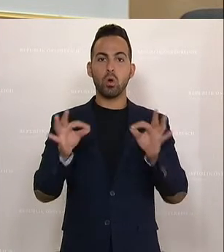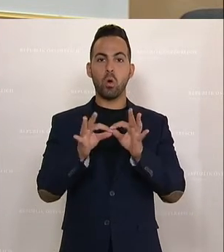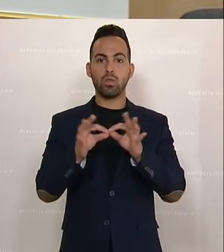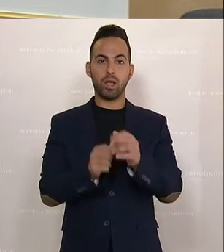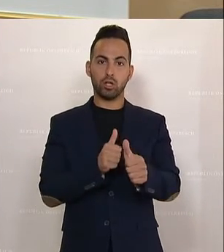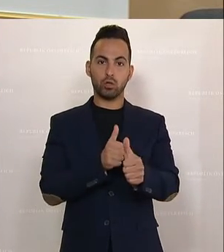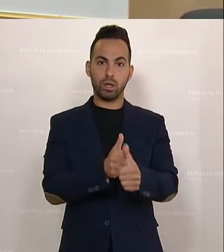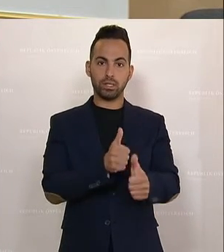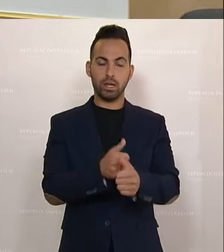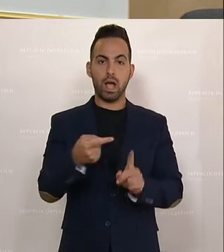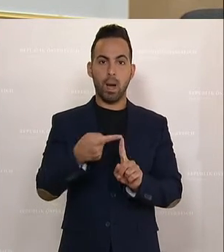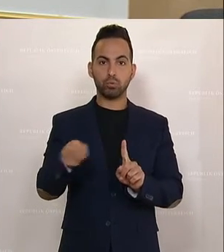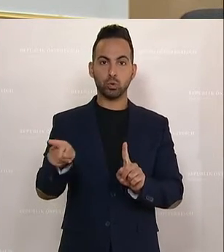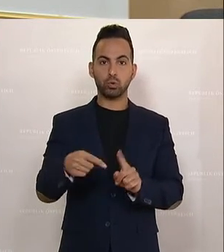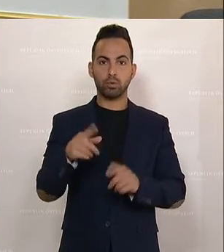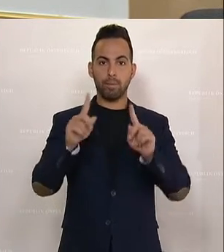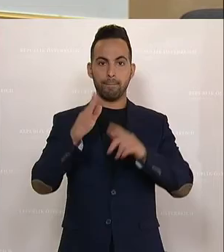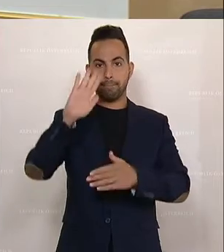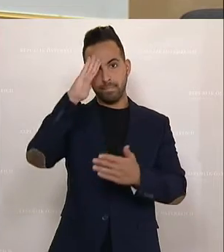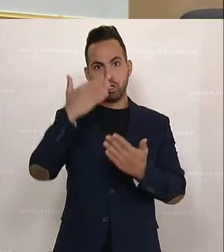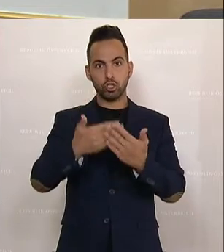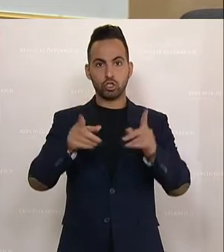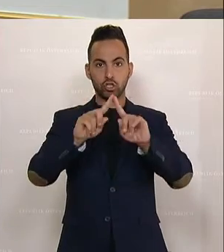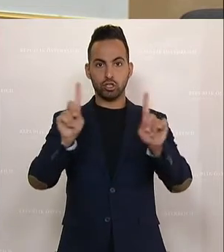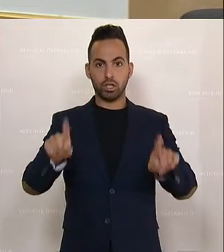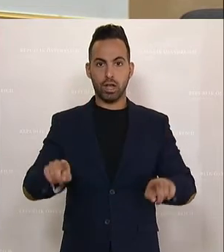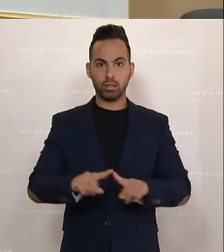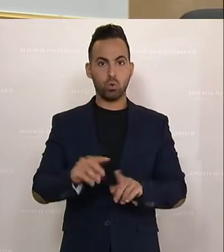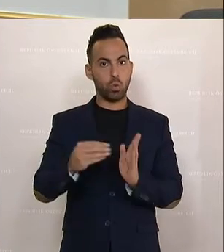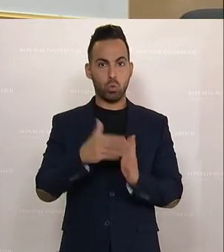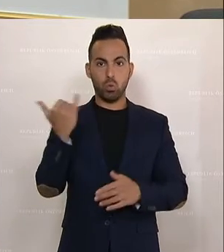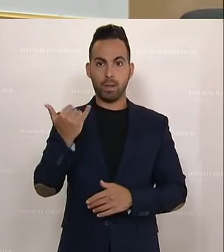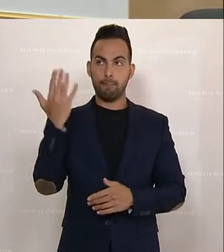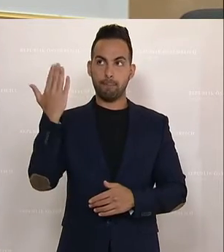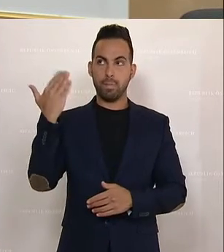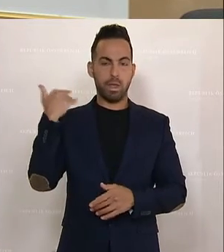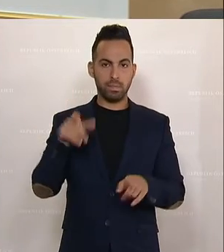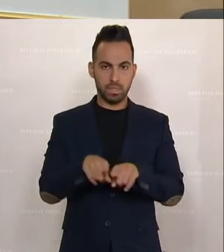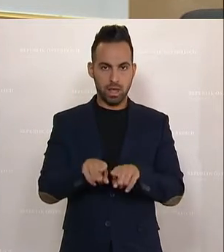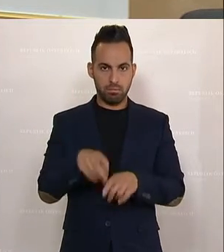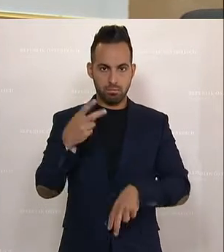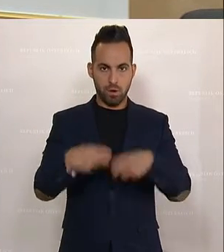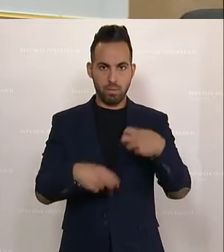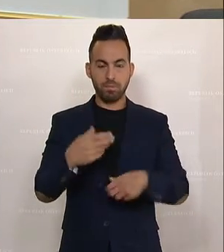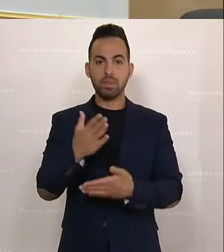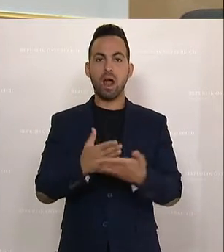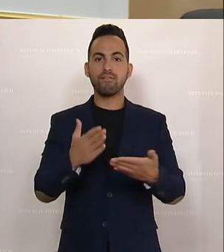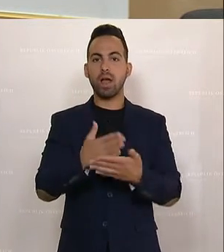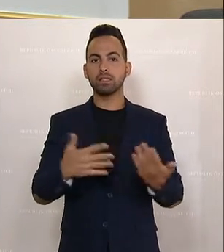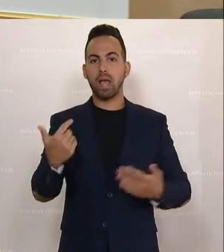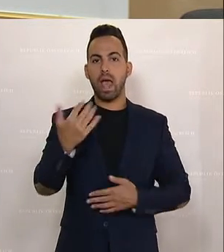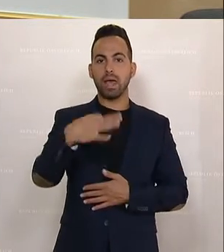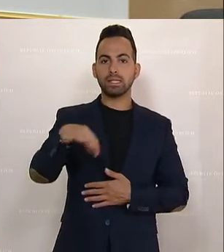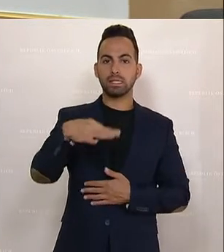mit Absonderungsbescheiden gibt es noch immer, gab es damals, die haben teilweise natürlich für Einzelpersonen